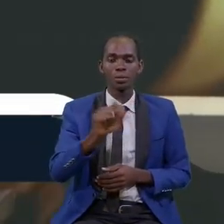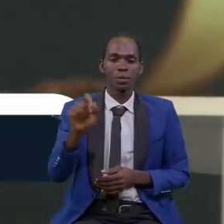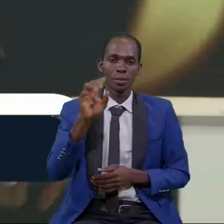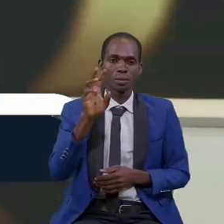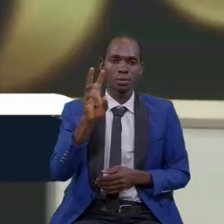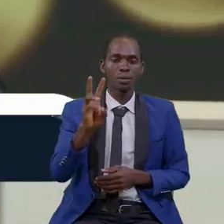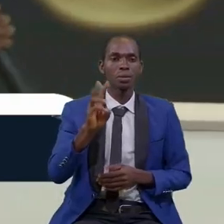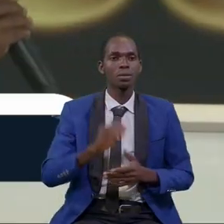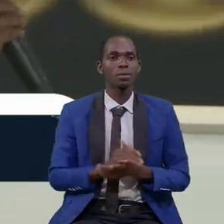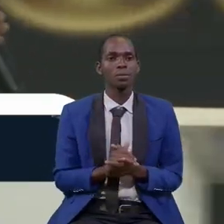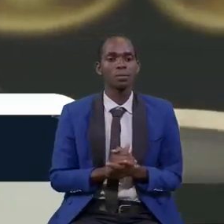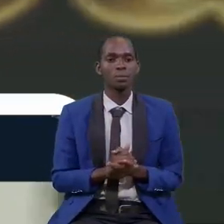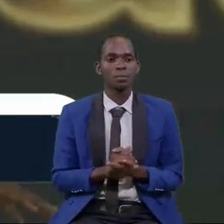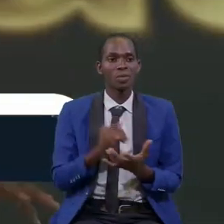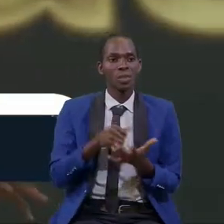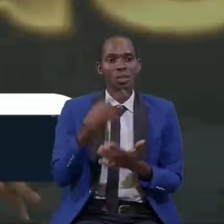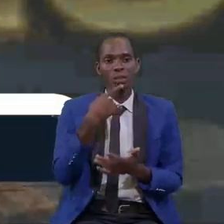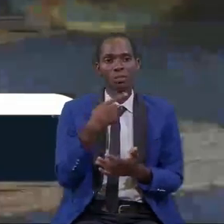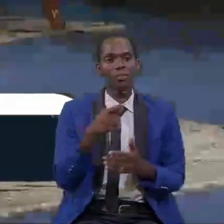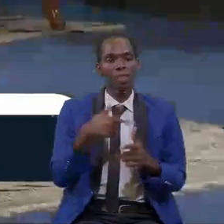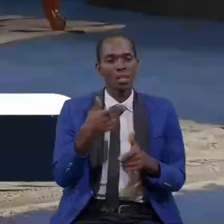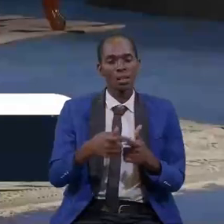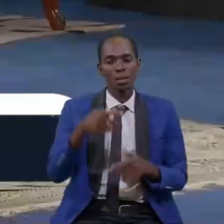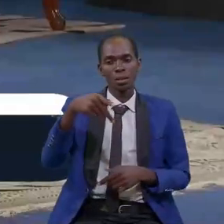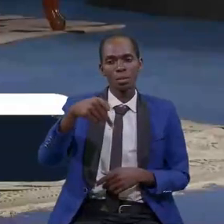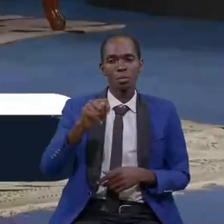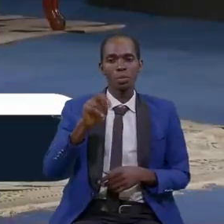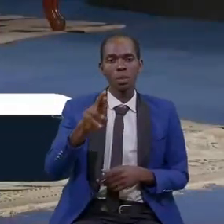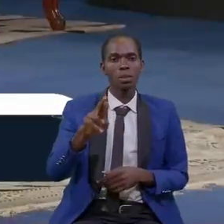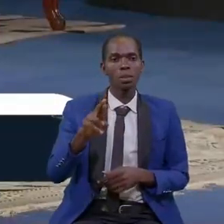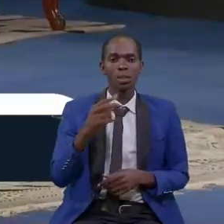3, verset 6. Il dit, alors Pierre